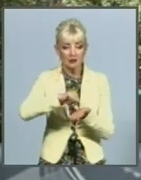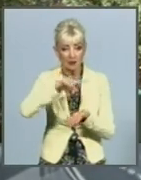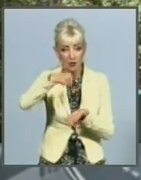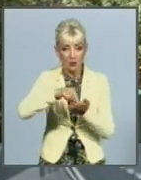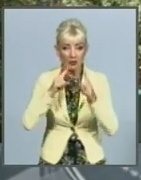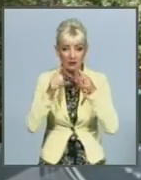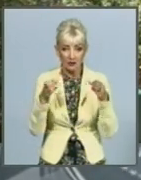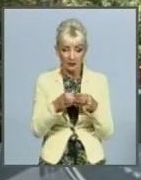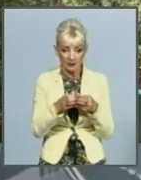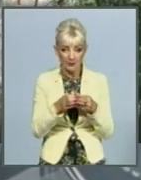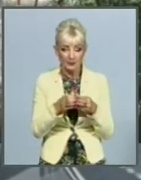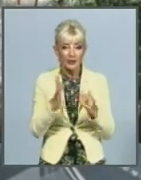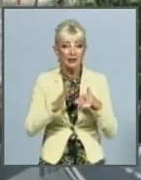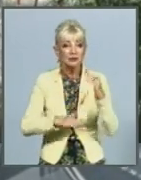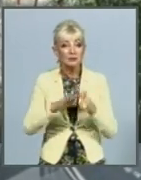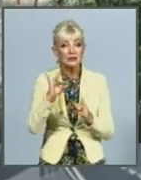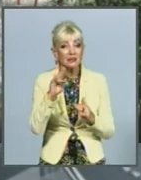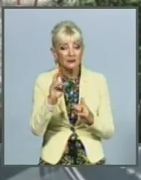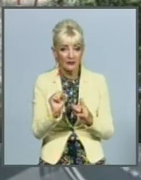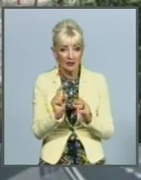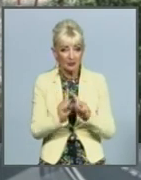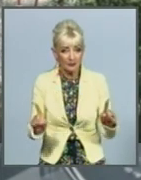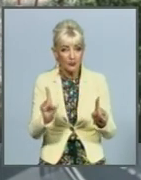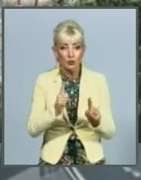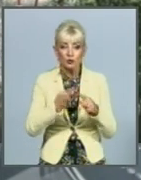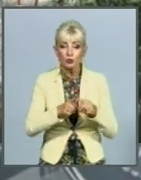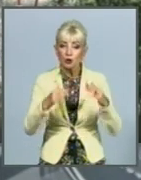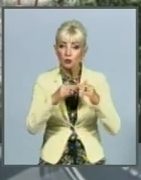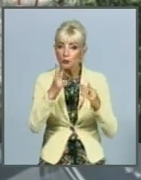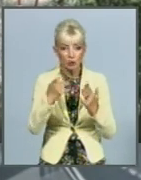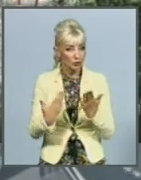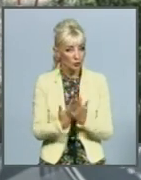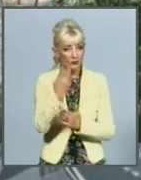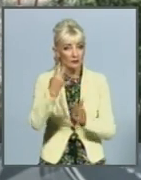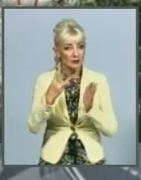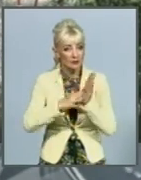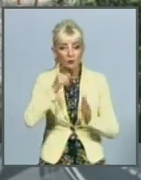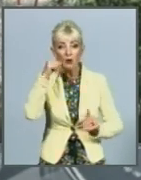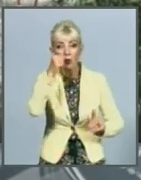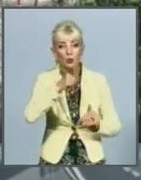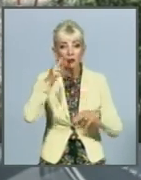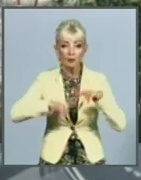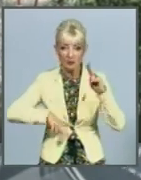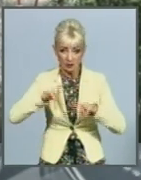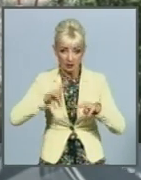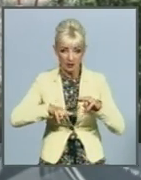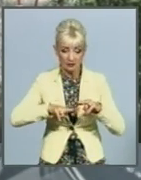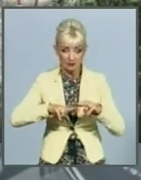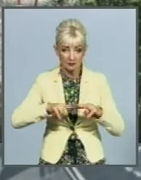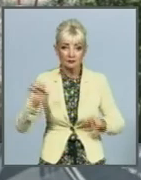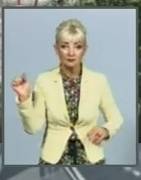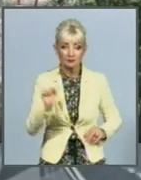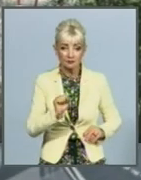міськради. Специфіка в том, что этот дом не новый, он 28-го года постройки,